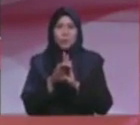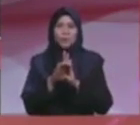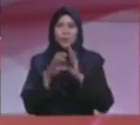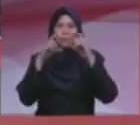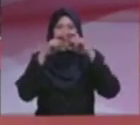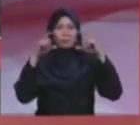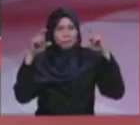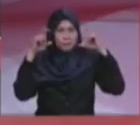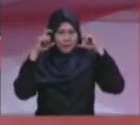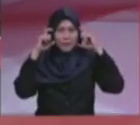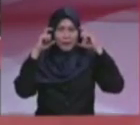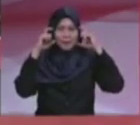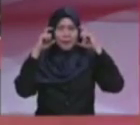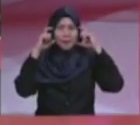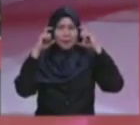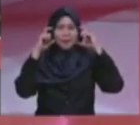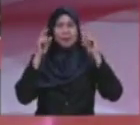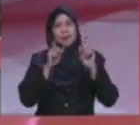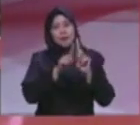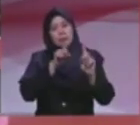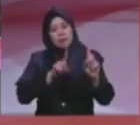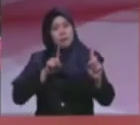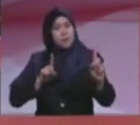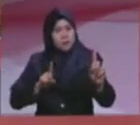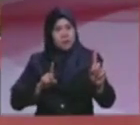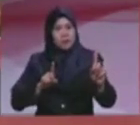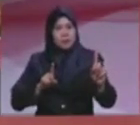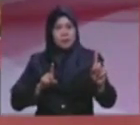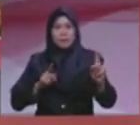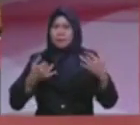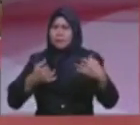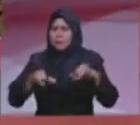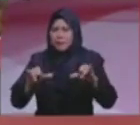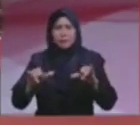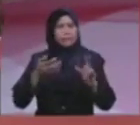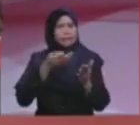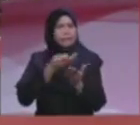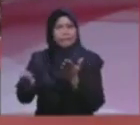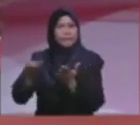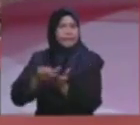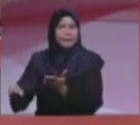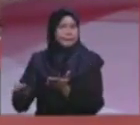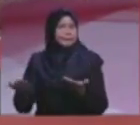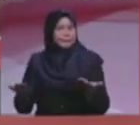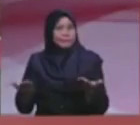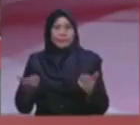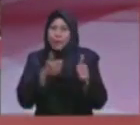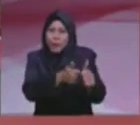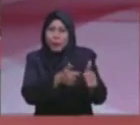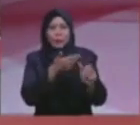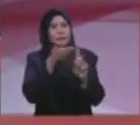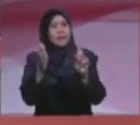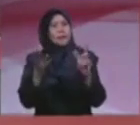memakai pelitup muka, penjarakan sosial, masih gagal dipatuhi. Dan seperti yang